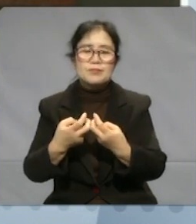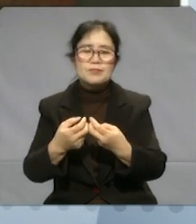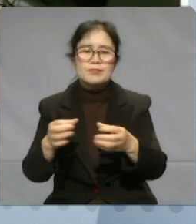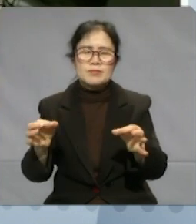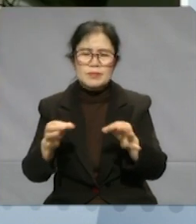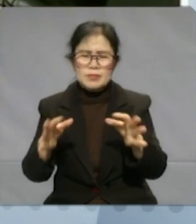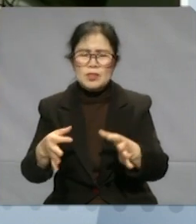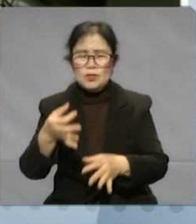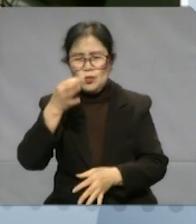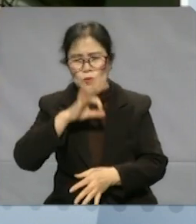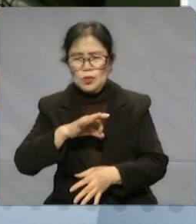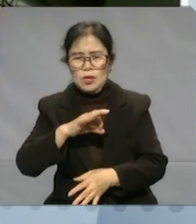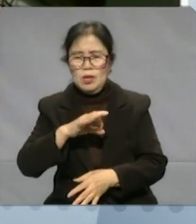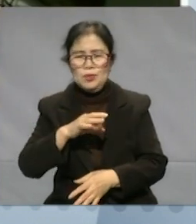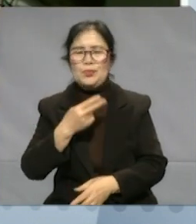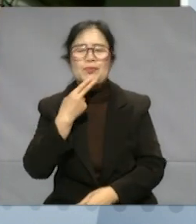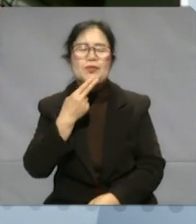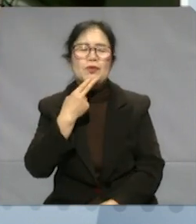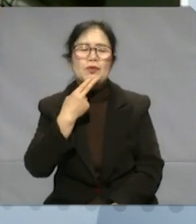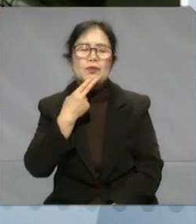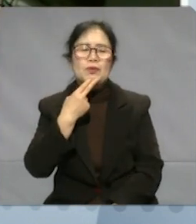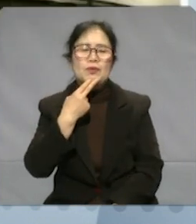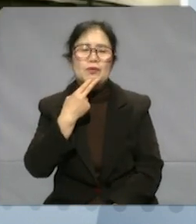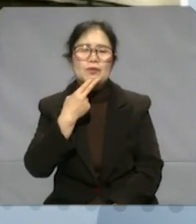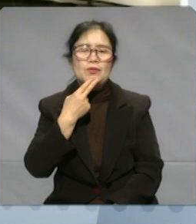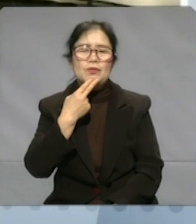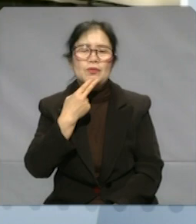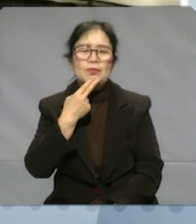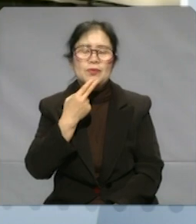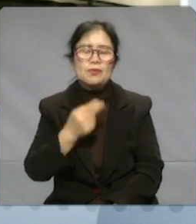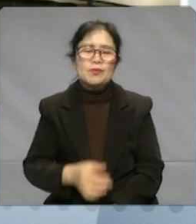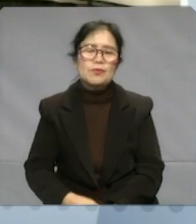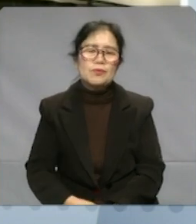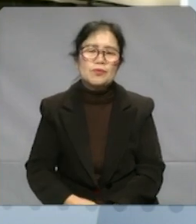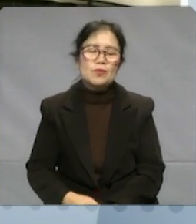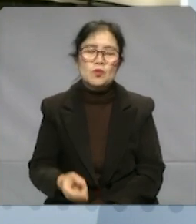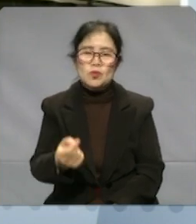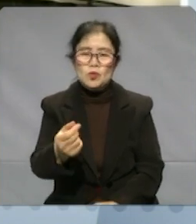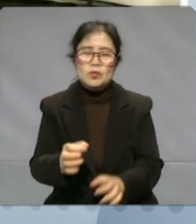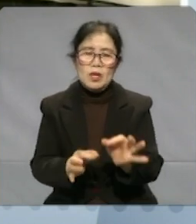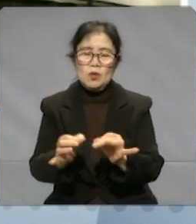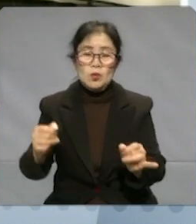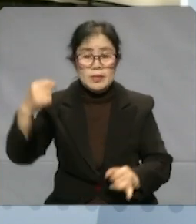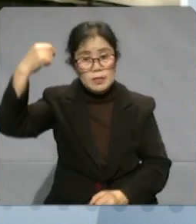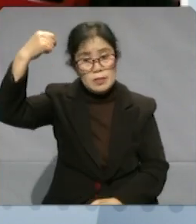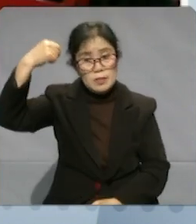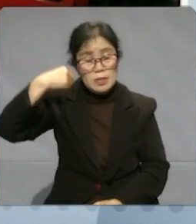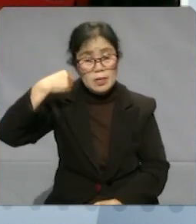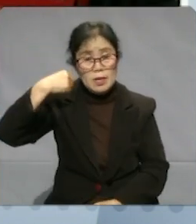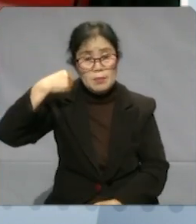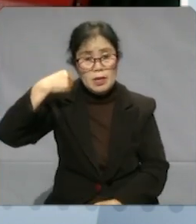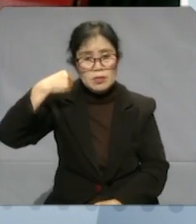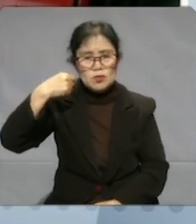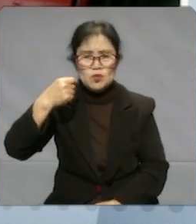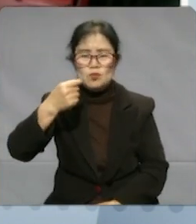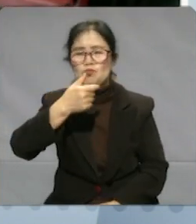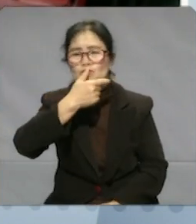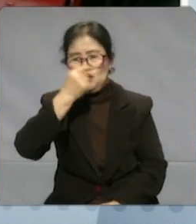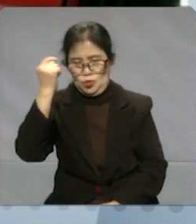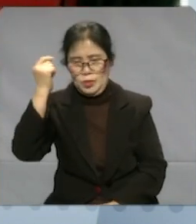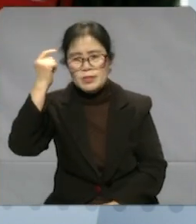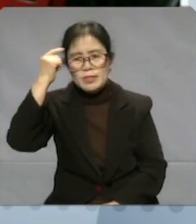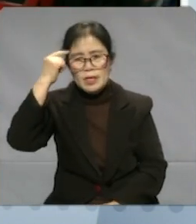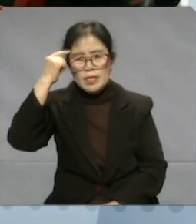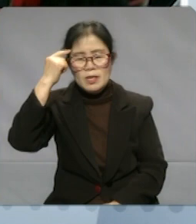단기적으로 효과를 낼 수는 없다고 생각이 됩니다. 또 이 어떤 소상공인들이 체감하는 데 있어서도 약간은 부족하다고 생각이